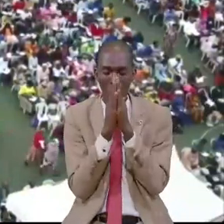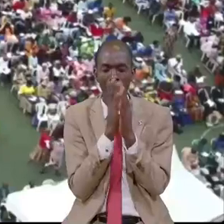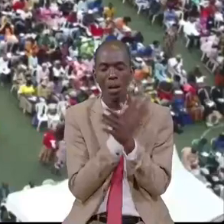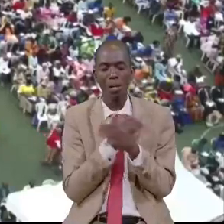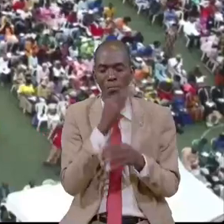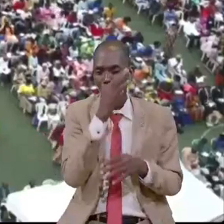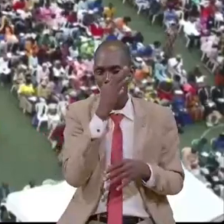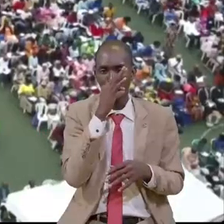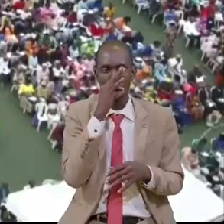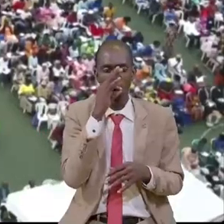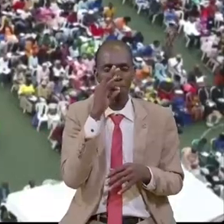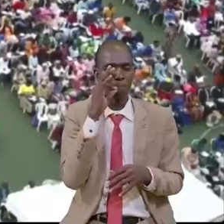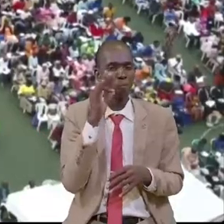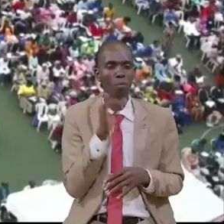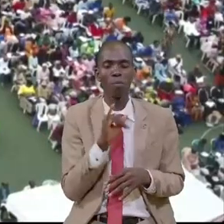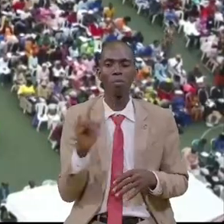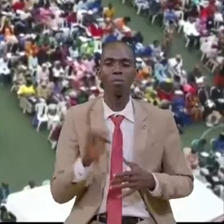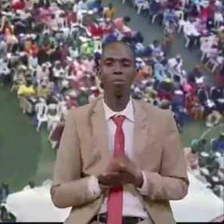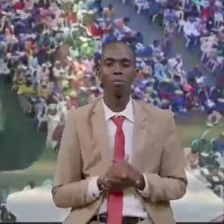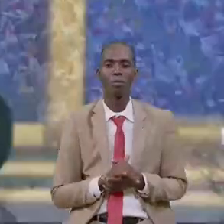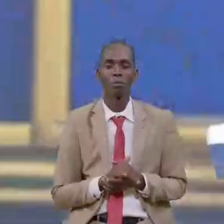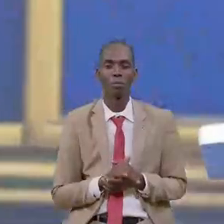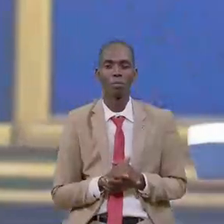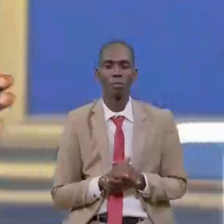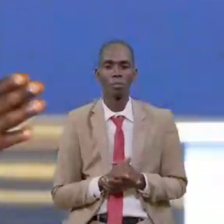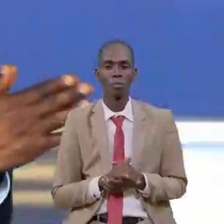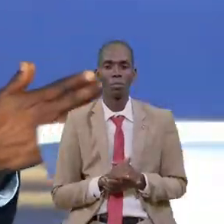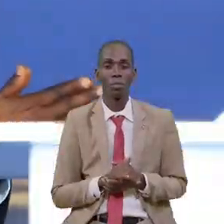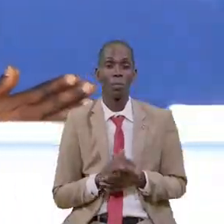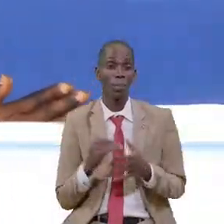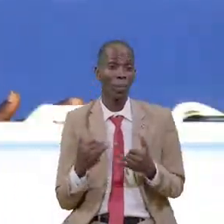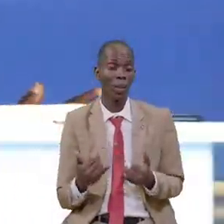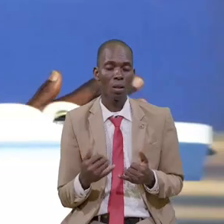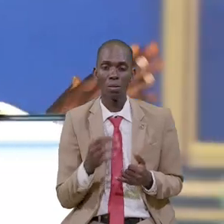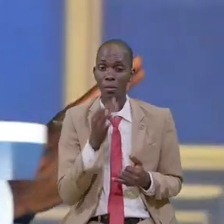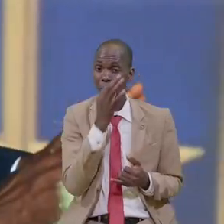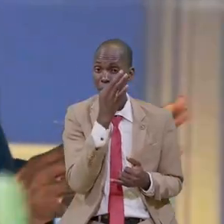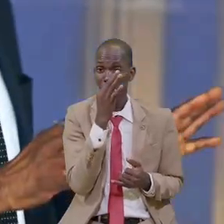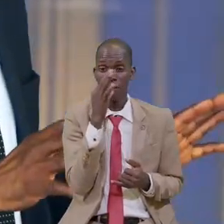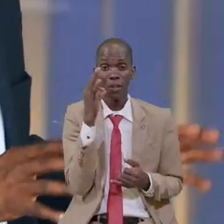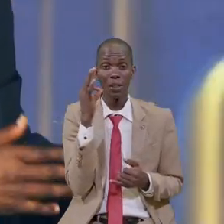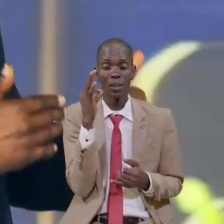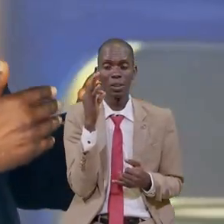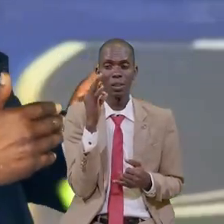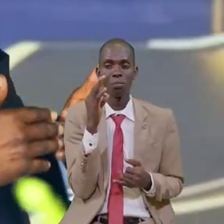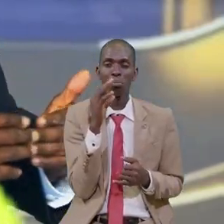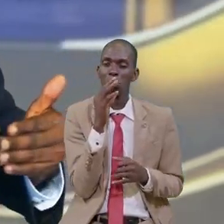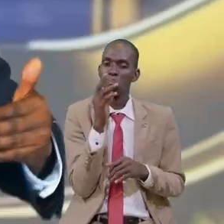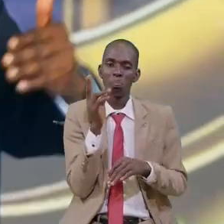Dites-moi haute voix, et par le jeûne. Maintenant, le jeûne,